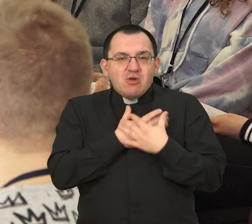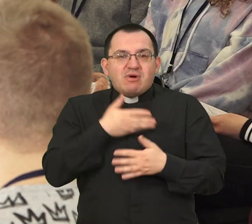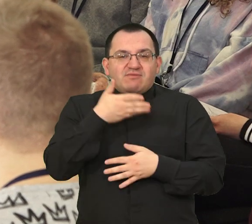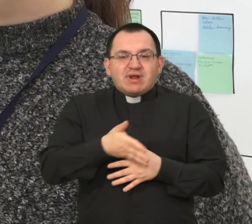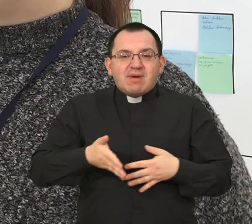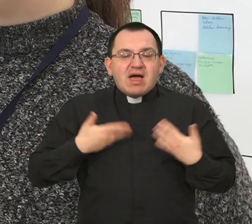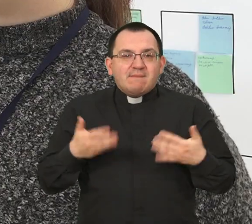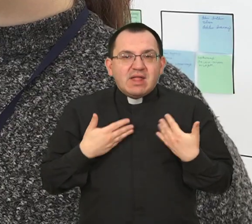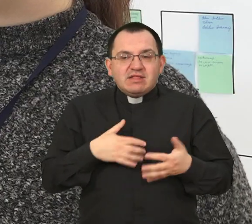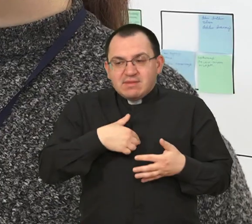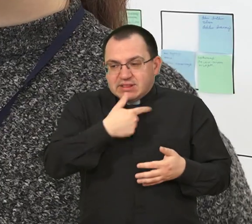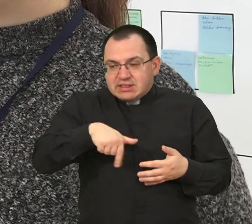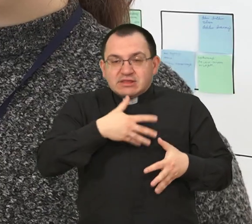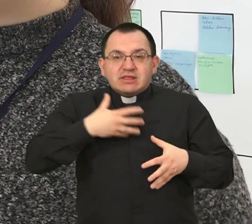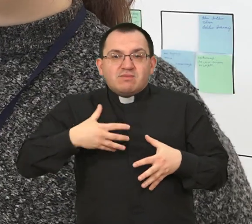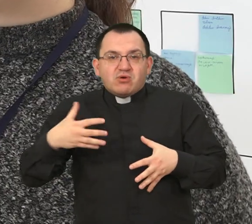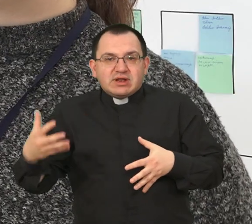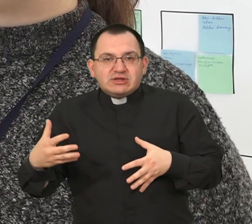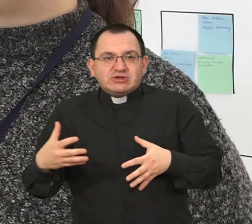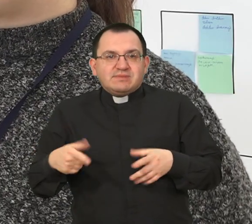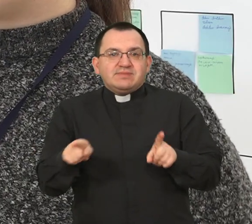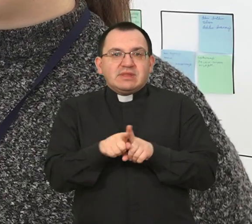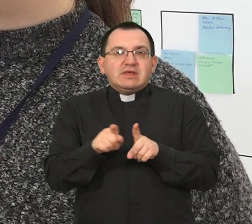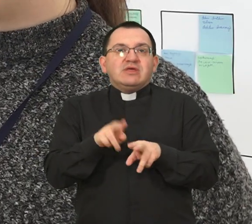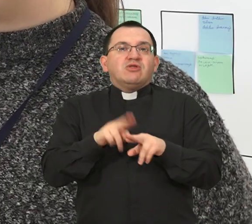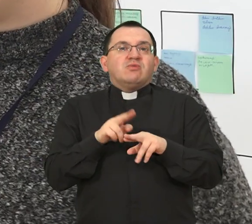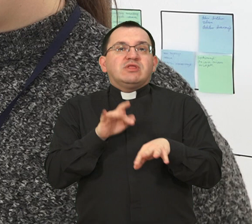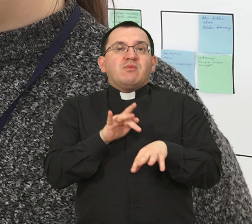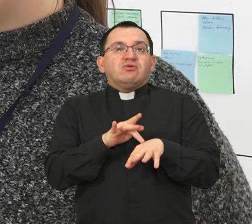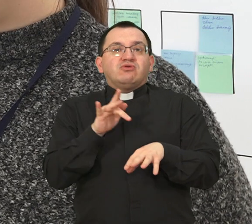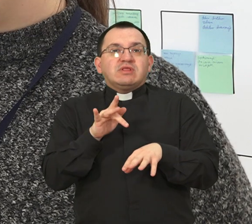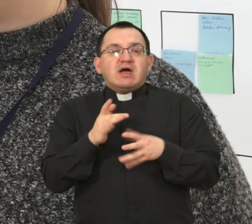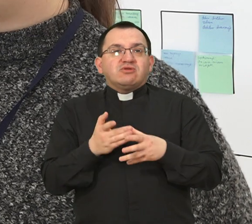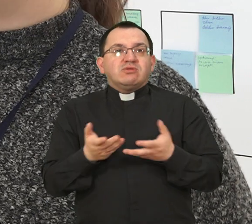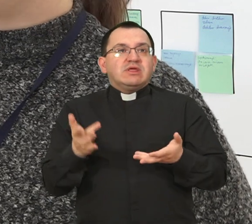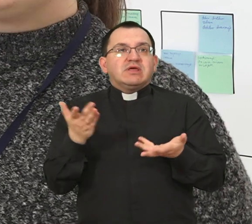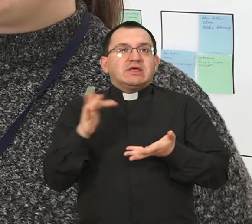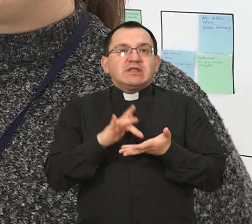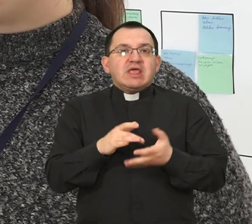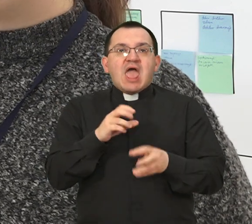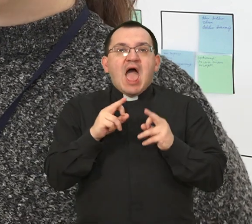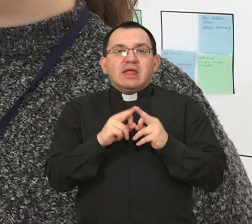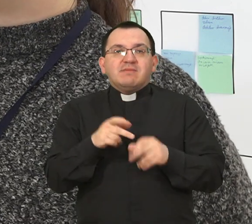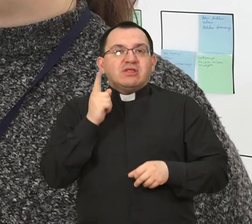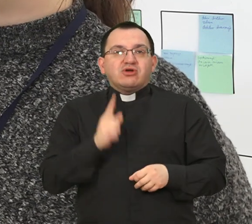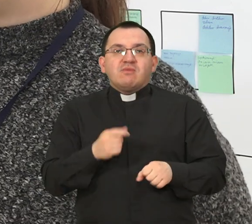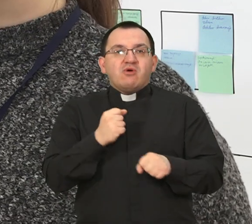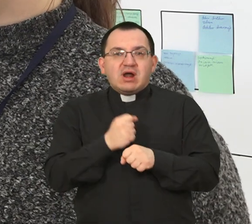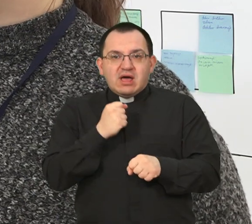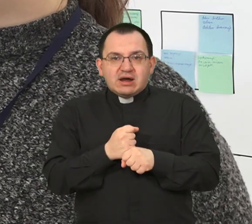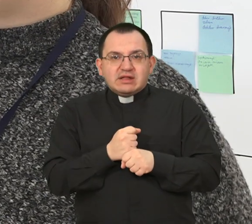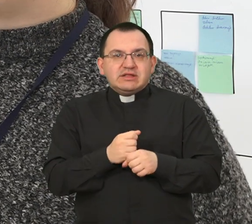mladima. Također dotaknut ćemo se i područja djelovanja animatora u crkvi, kao na